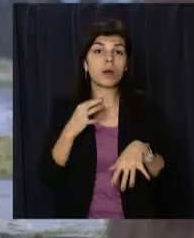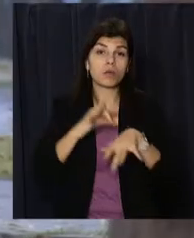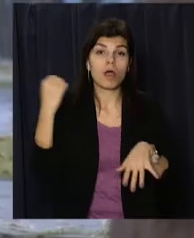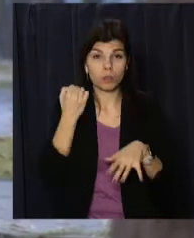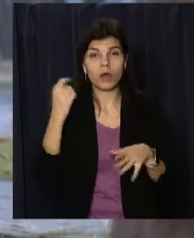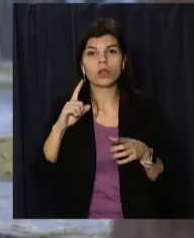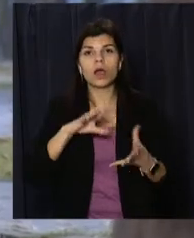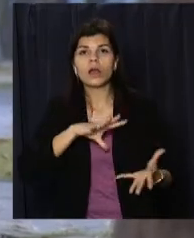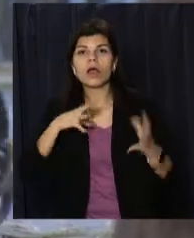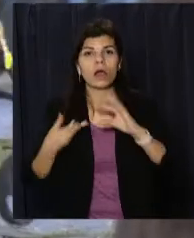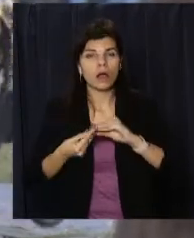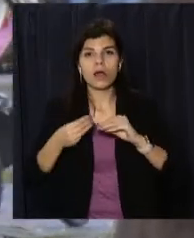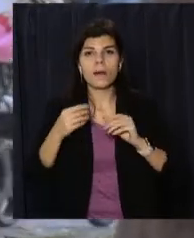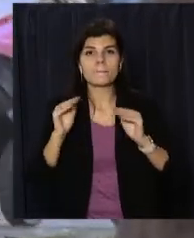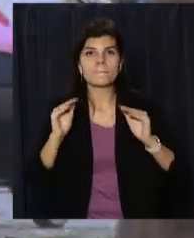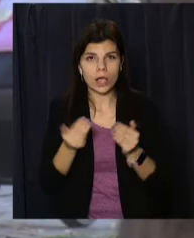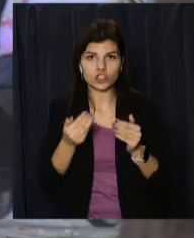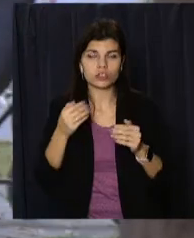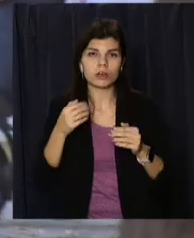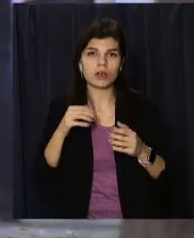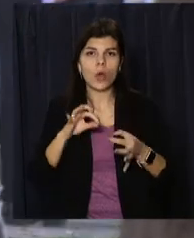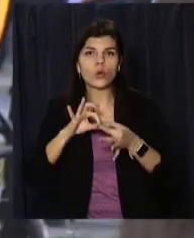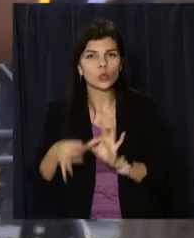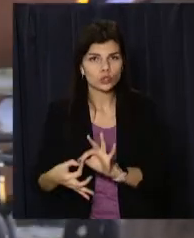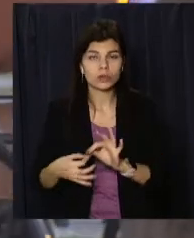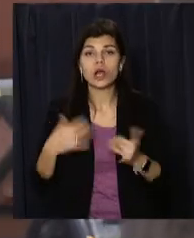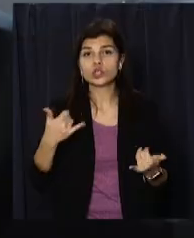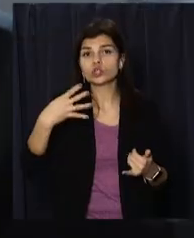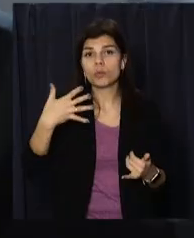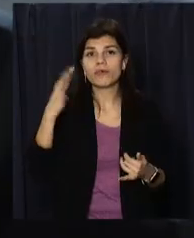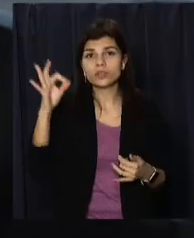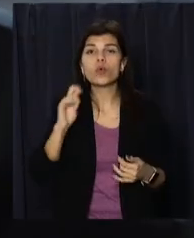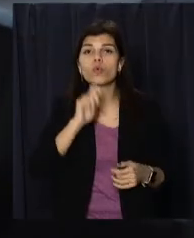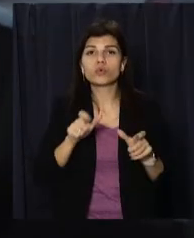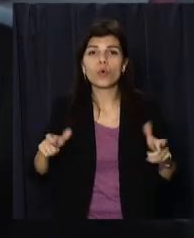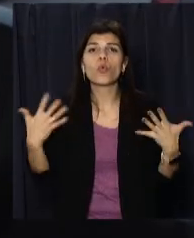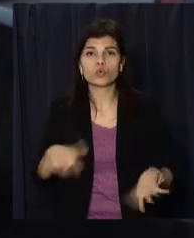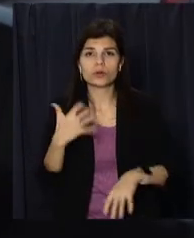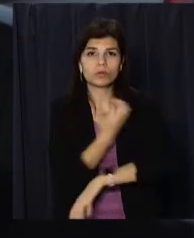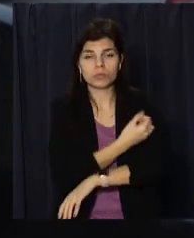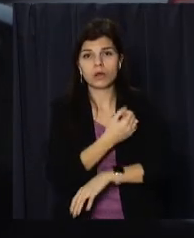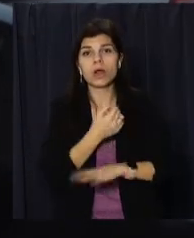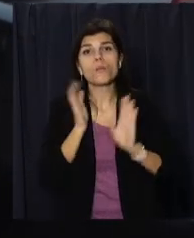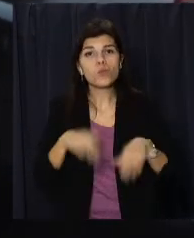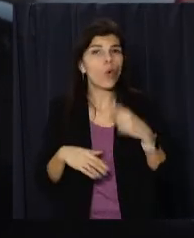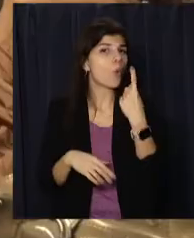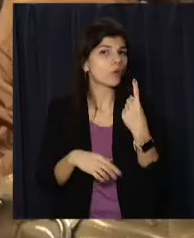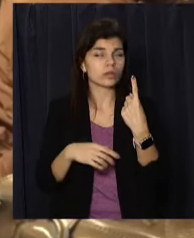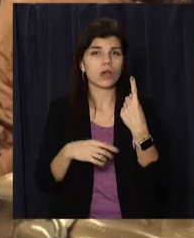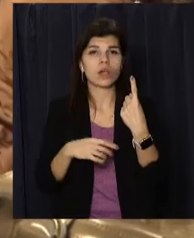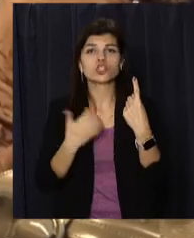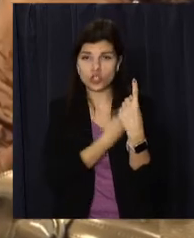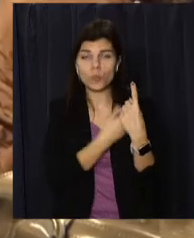Наразі регіони нарощують темпи імунізації. Зараз 45% дорослих українців вже отримали принаймні одне щеплення проти